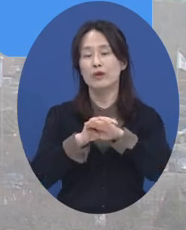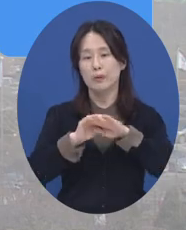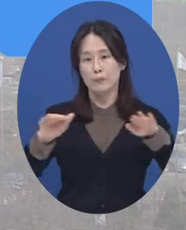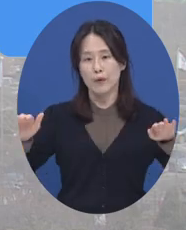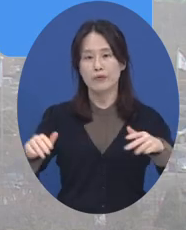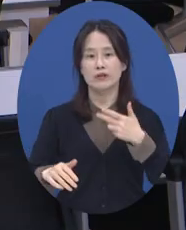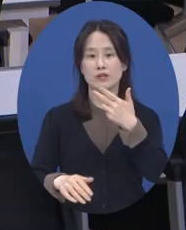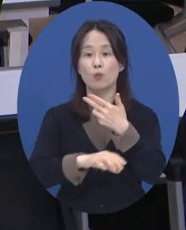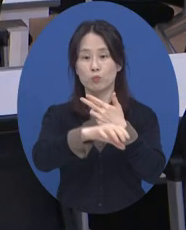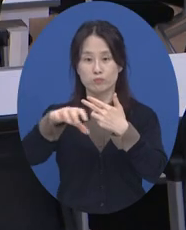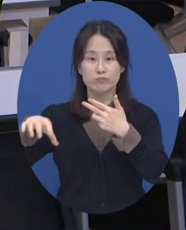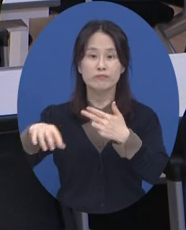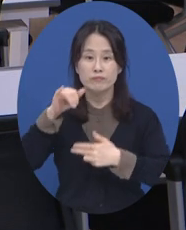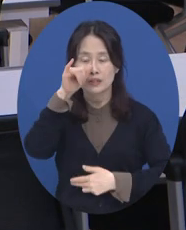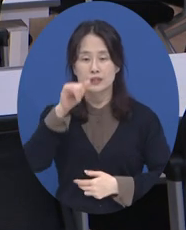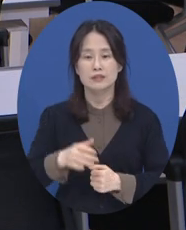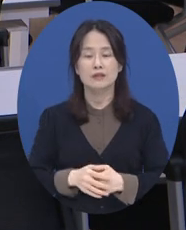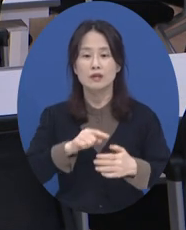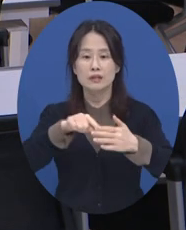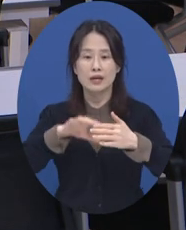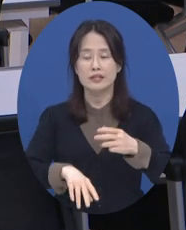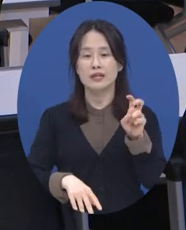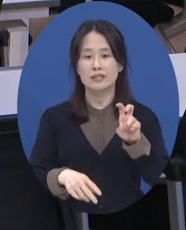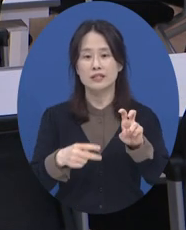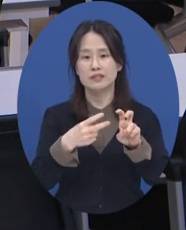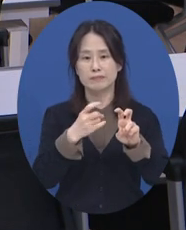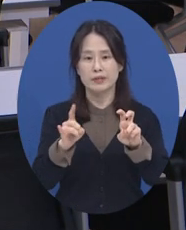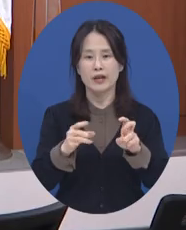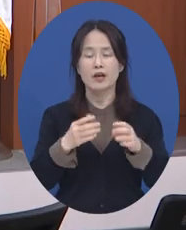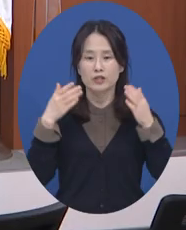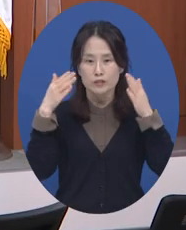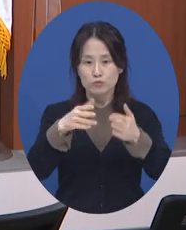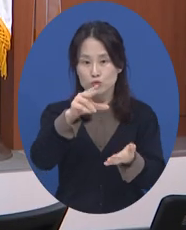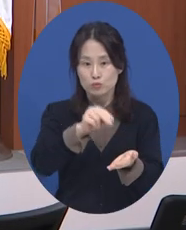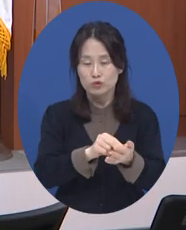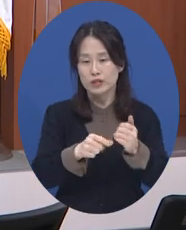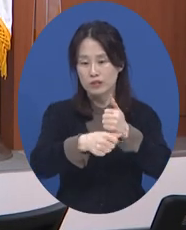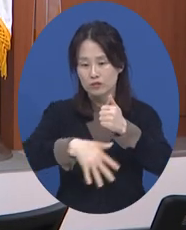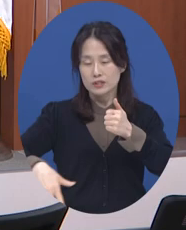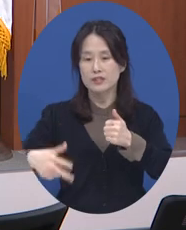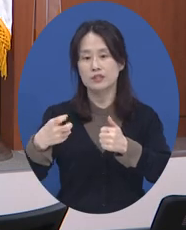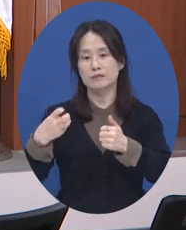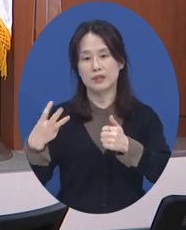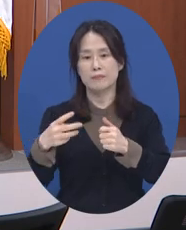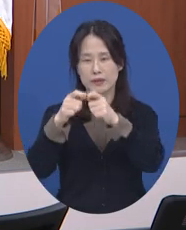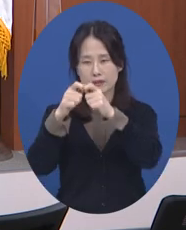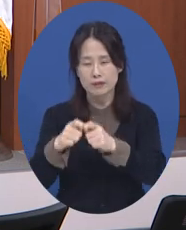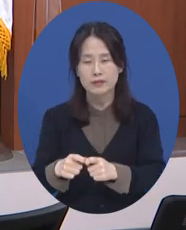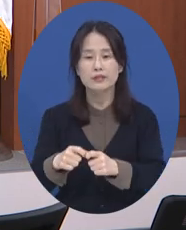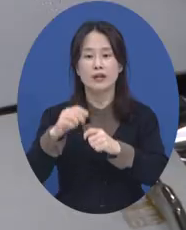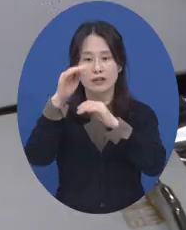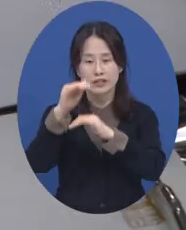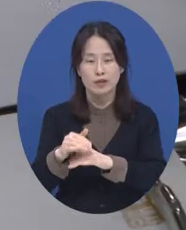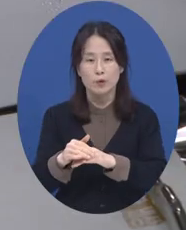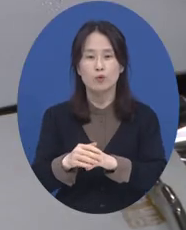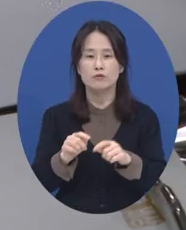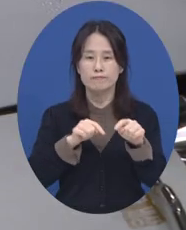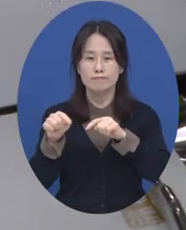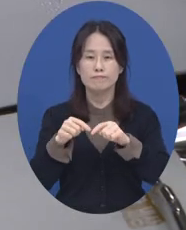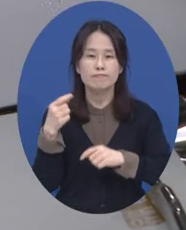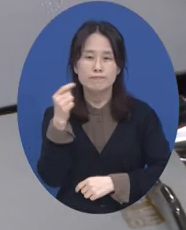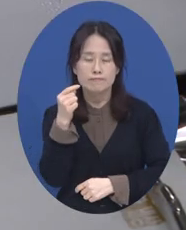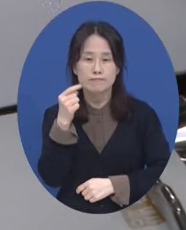큰 축입니다. 그 안에 20대 중점 과제와 73개 세부 실행 가지로 나눠 정책을 더욱